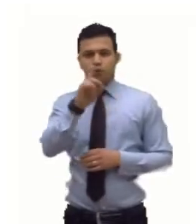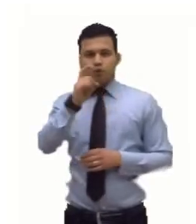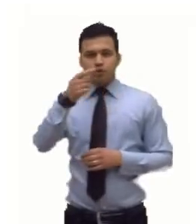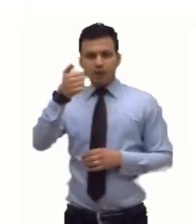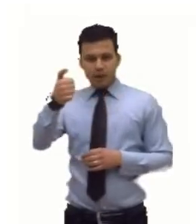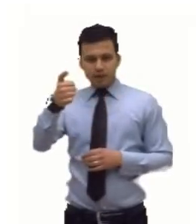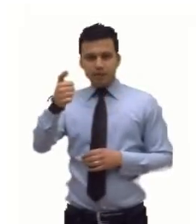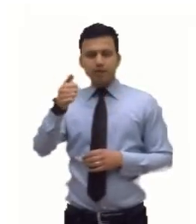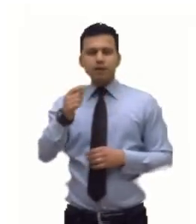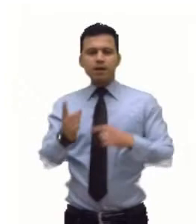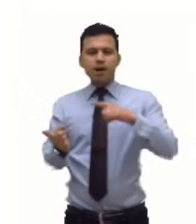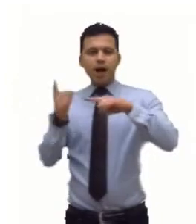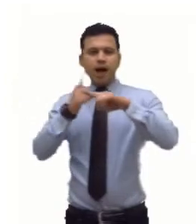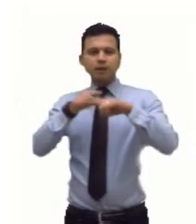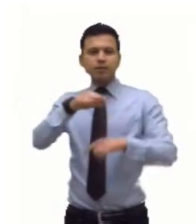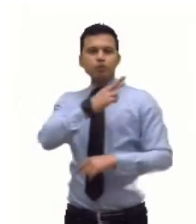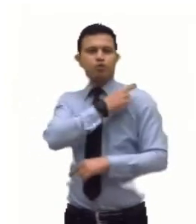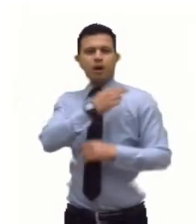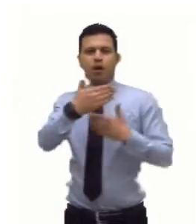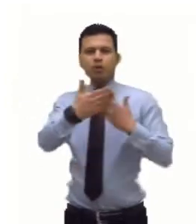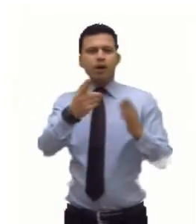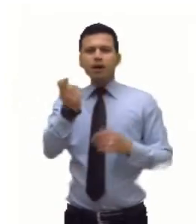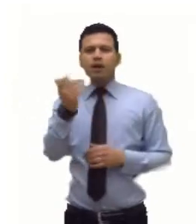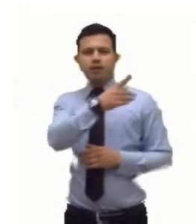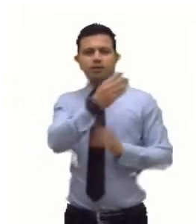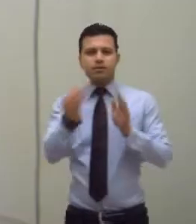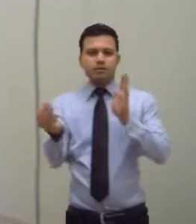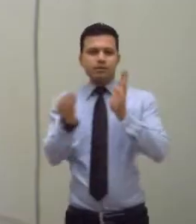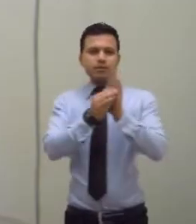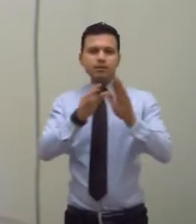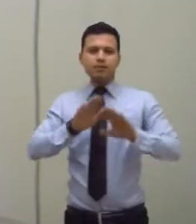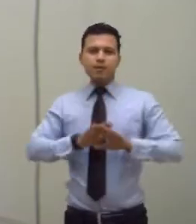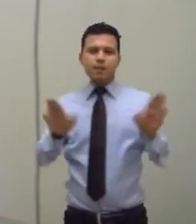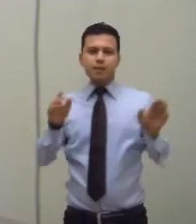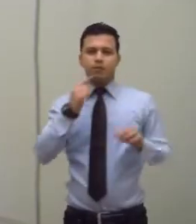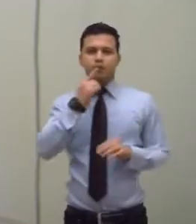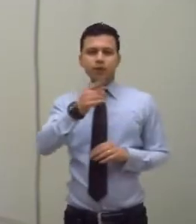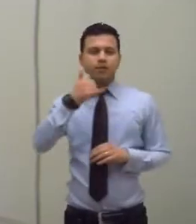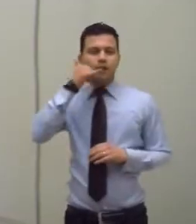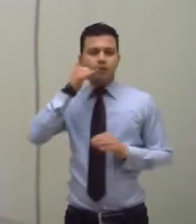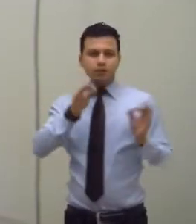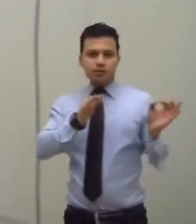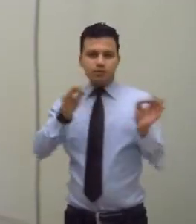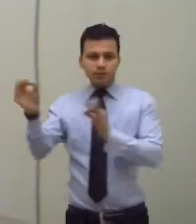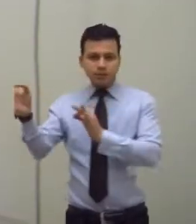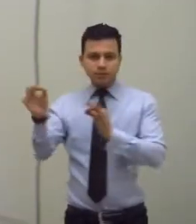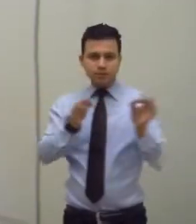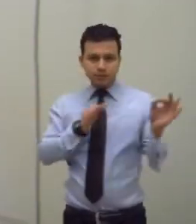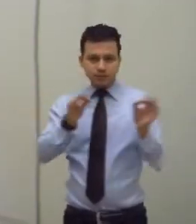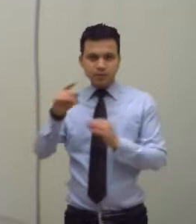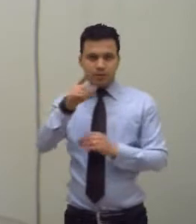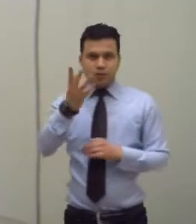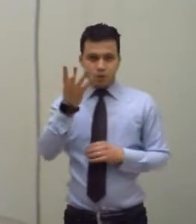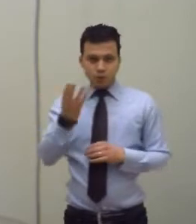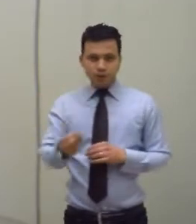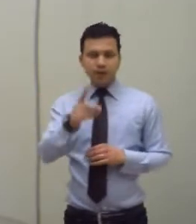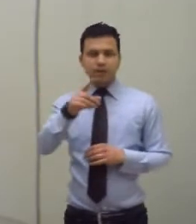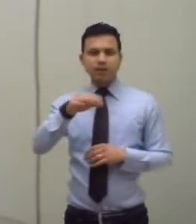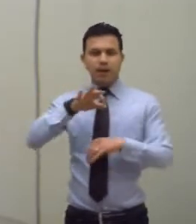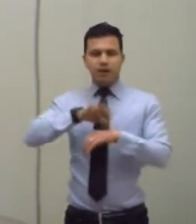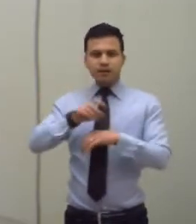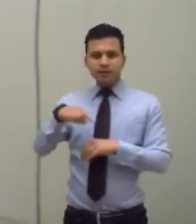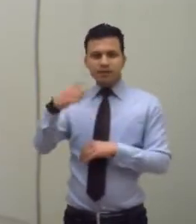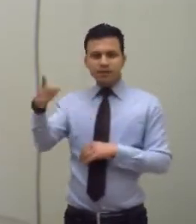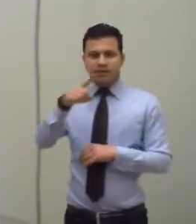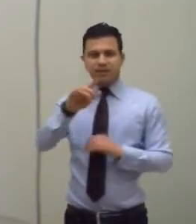0258 296 artı oda numarası getirerek aranması yeterlidir. Telefon görüşmelerinizi yaparken odanızdaki